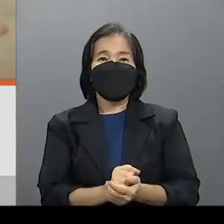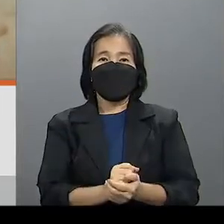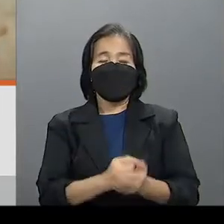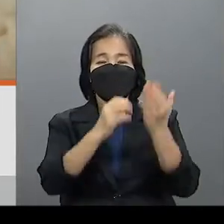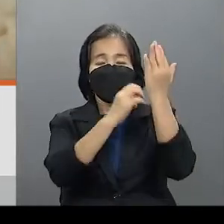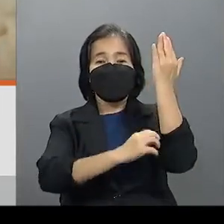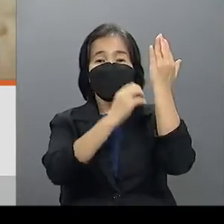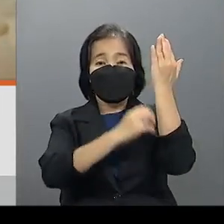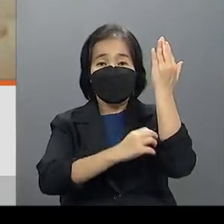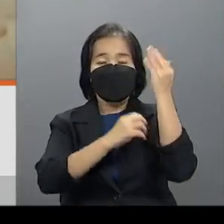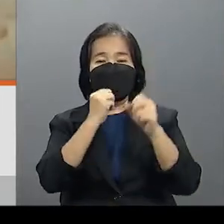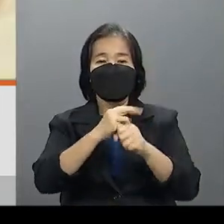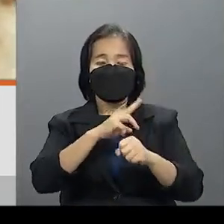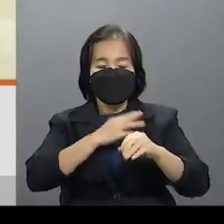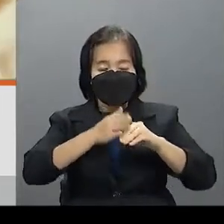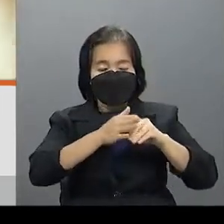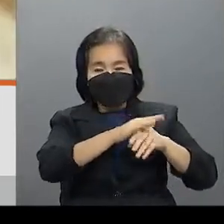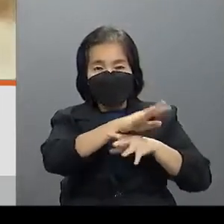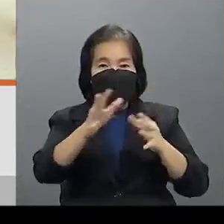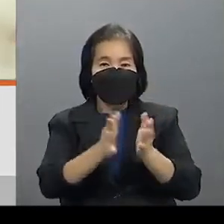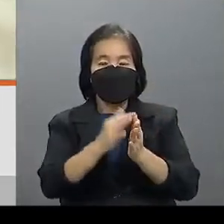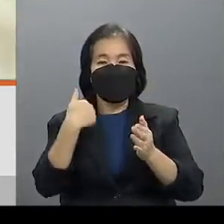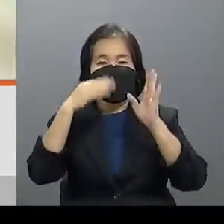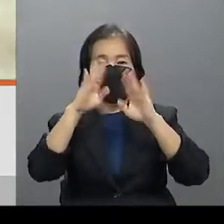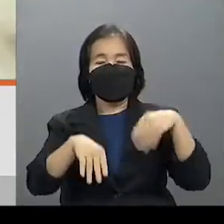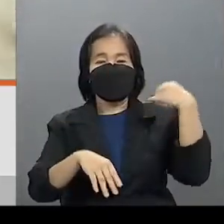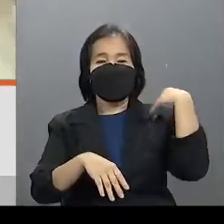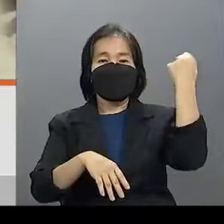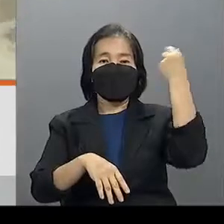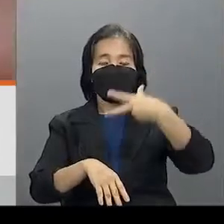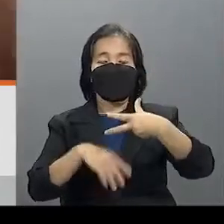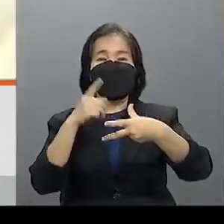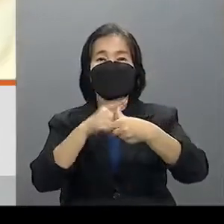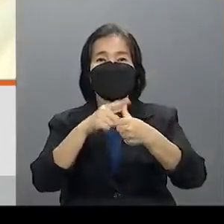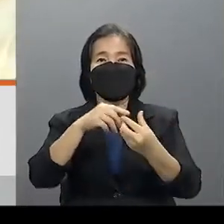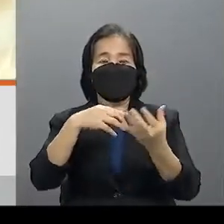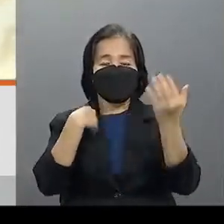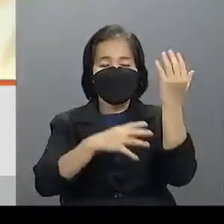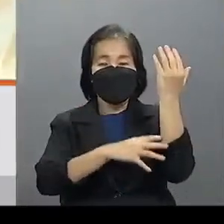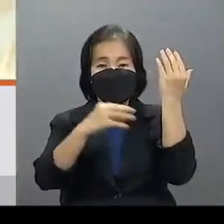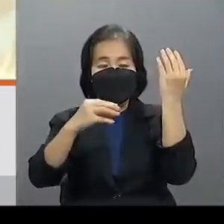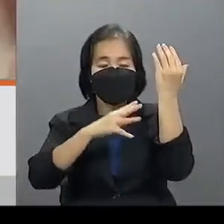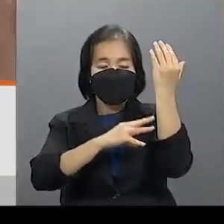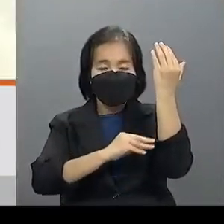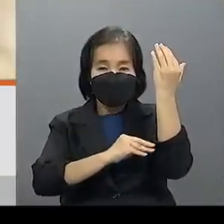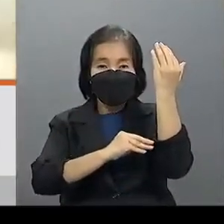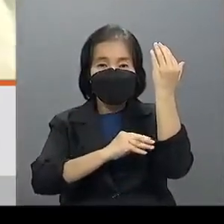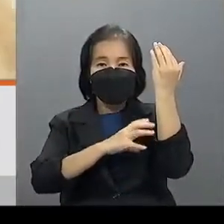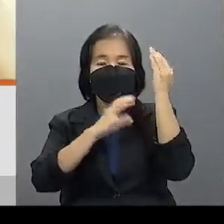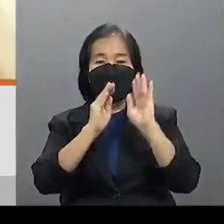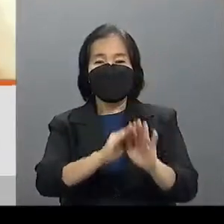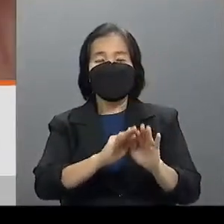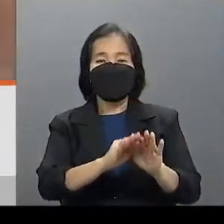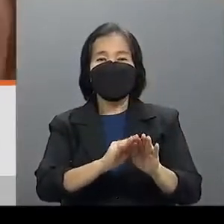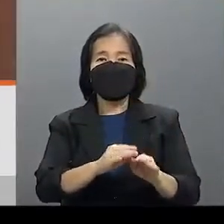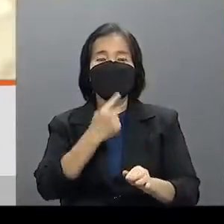ปรรูปสินค้ามีอยู่3ชนิดคือหน่อลอยฟ้าหน่อโอและหน่อไม้ดองซึ่งมีกระบวนการท